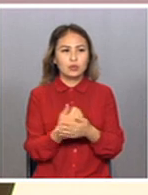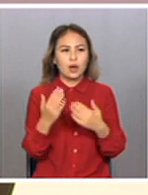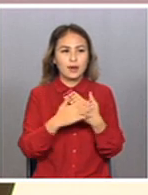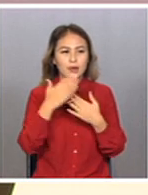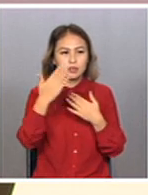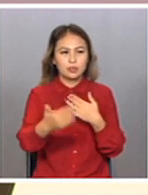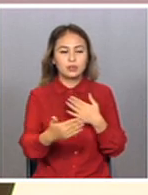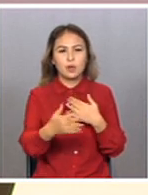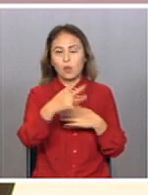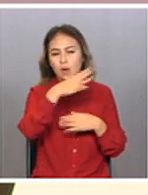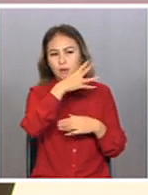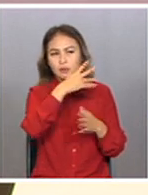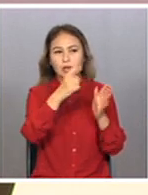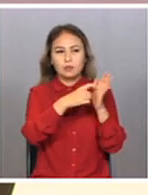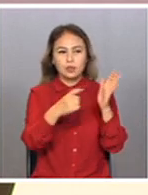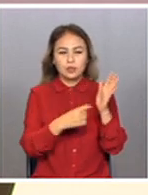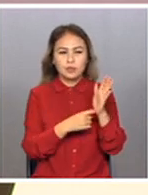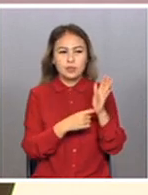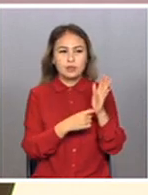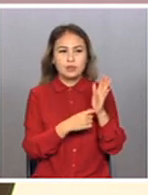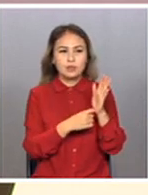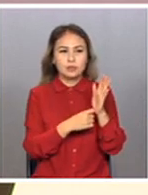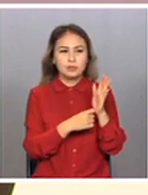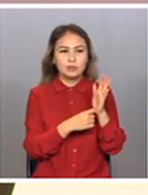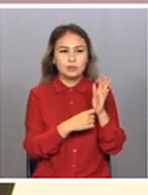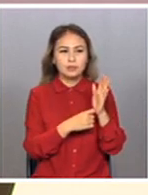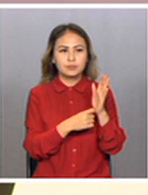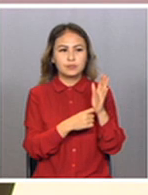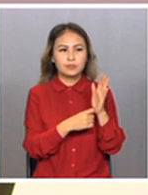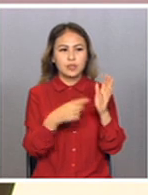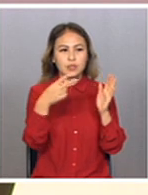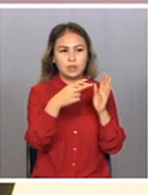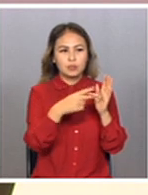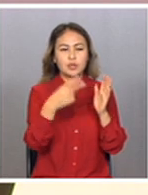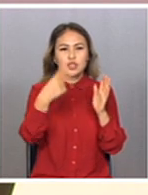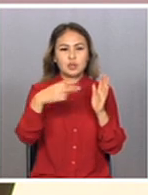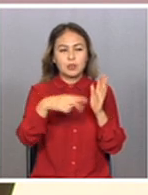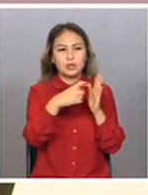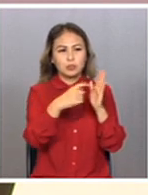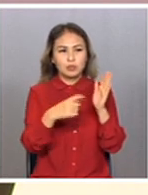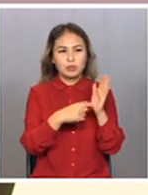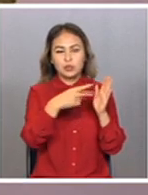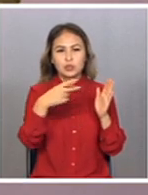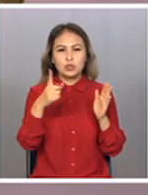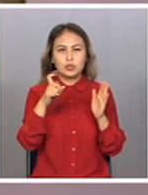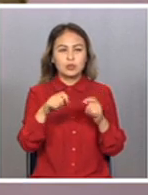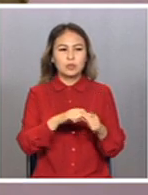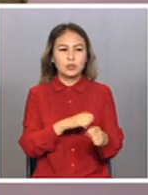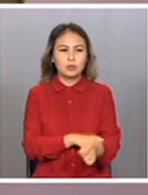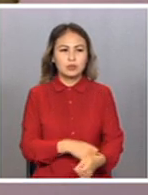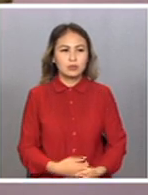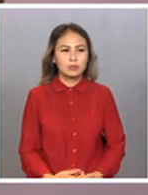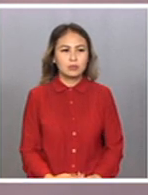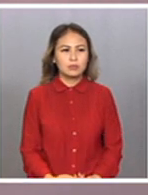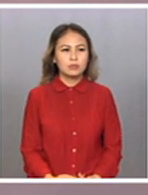арақашықтықты уақытқа бөлеміз. Яғни 2000 мен 20-ның бөліндісі 100-ге тең.